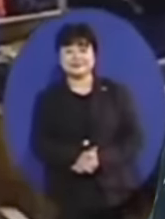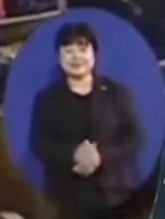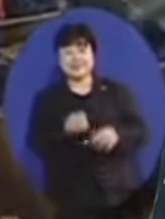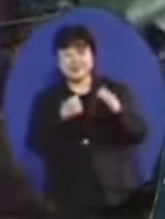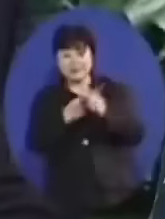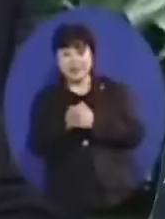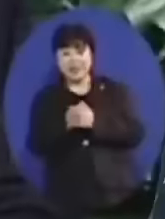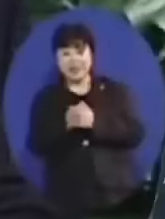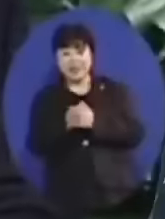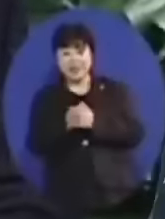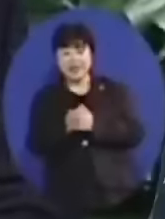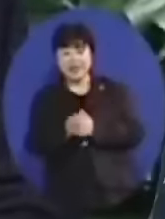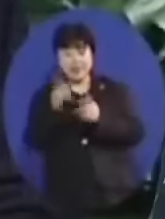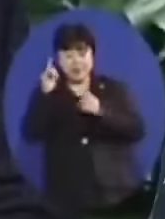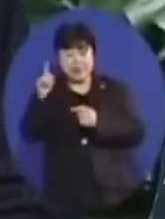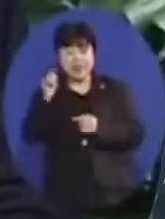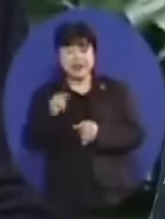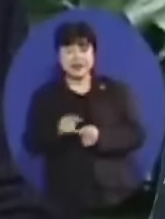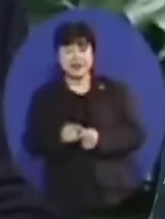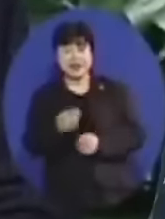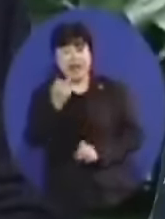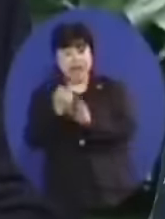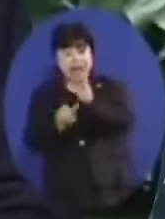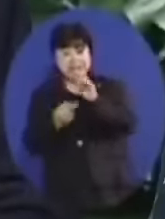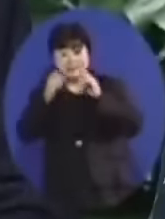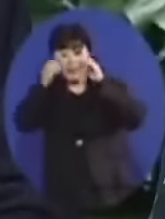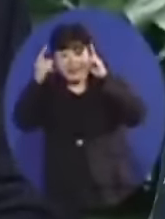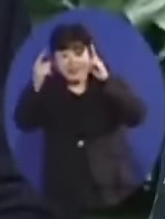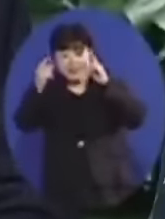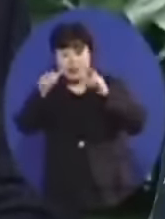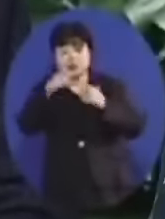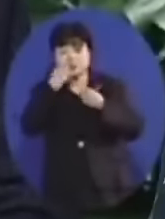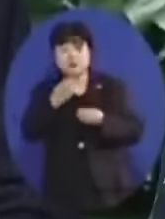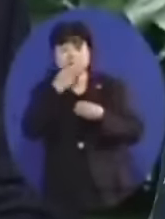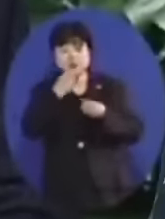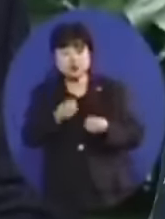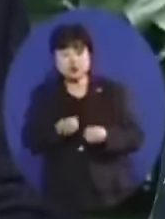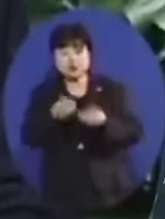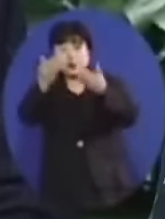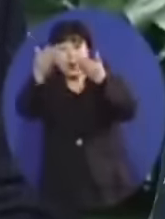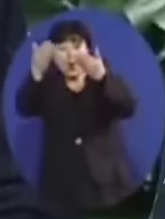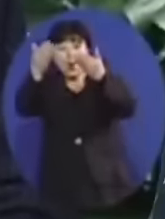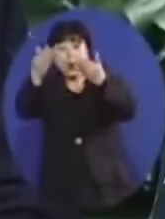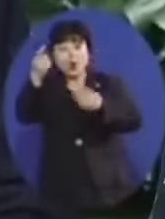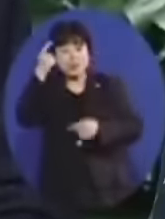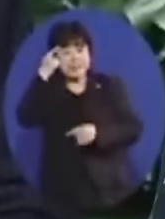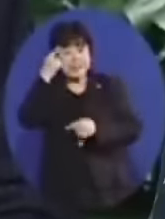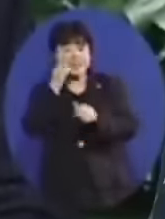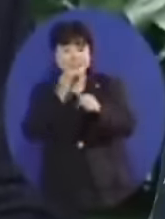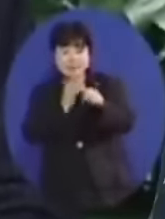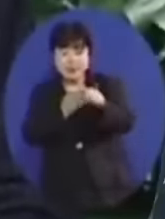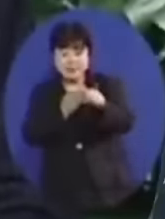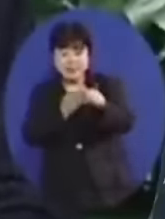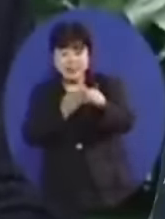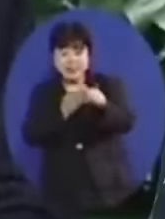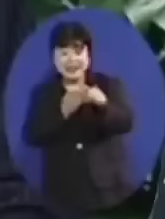그러므로 매일 여러분 아침에 일어나면 오중보험과 삼중축복을 생각하십시오.